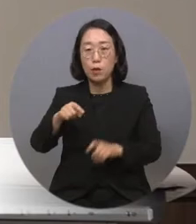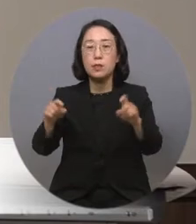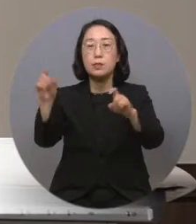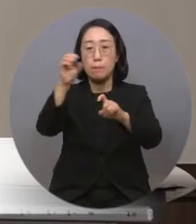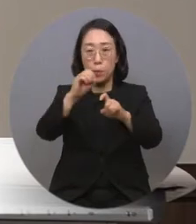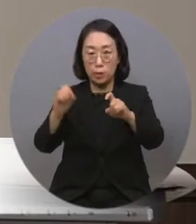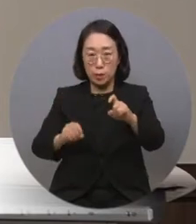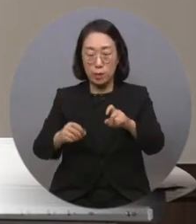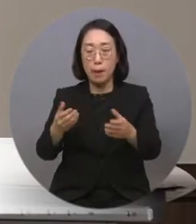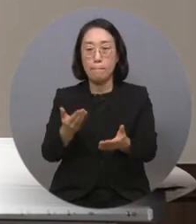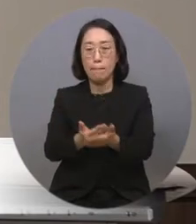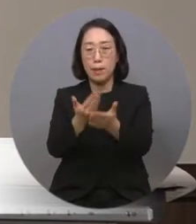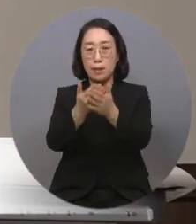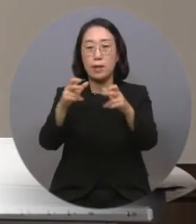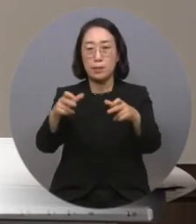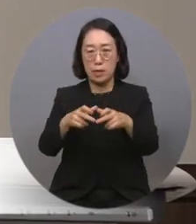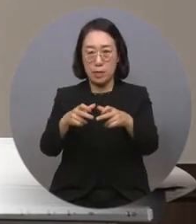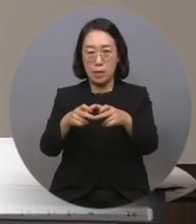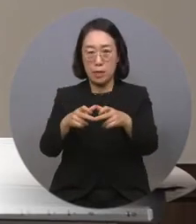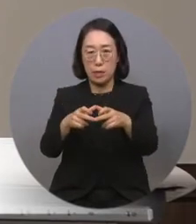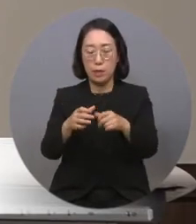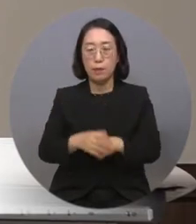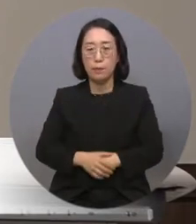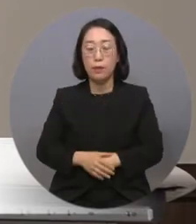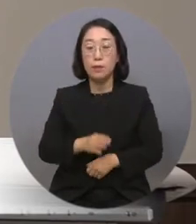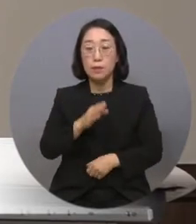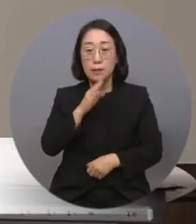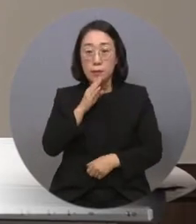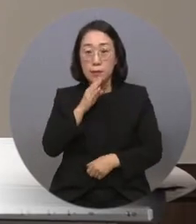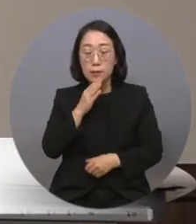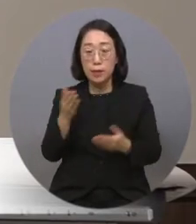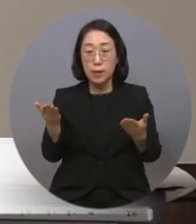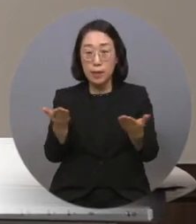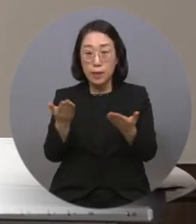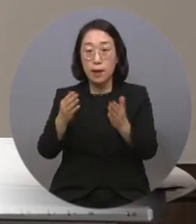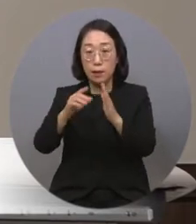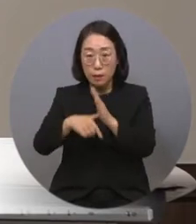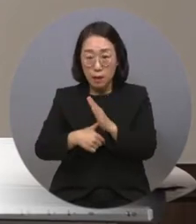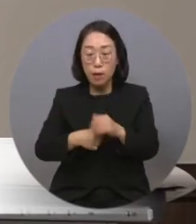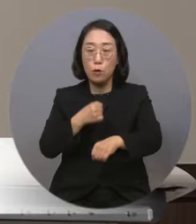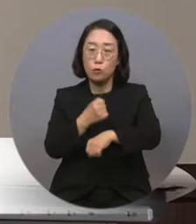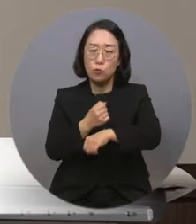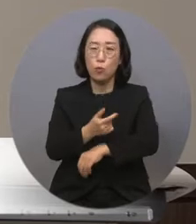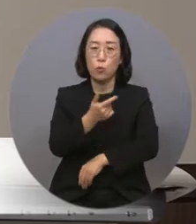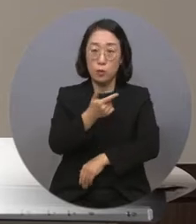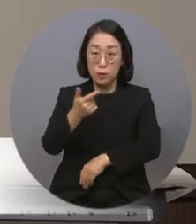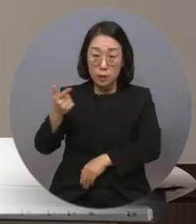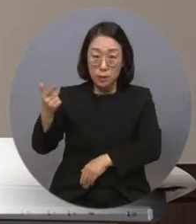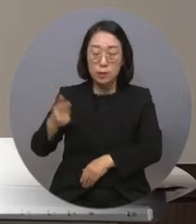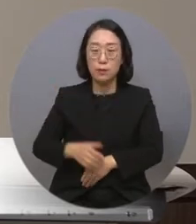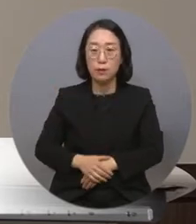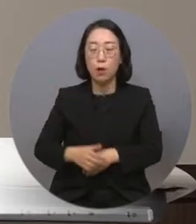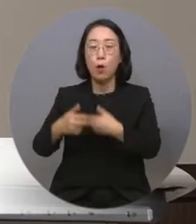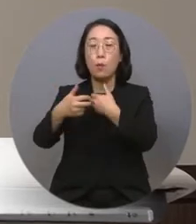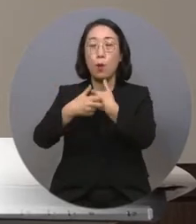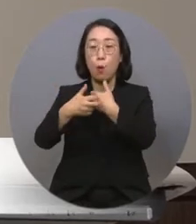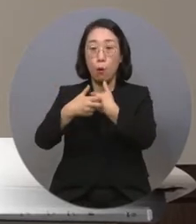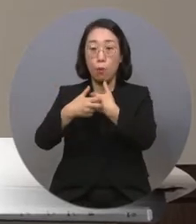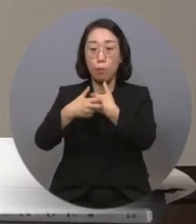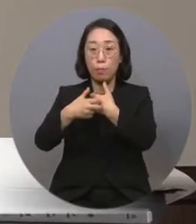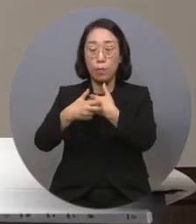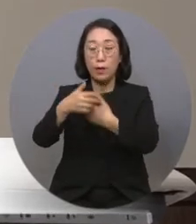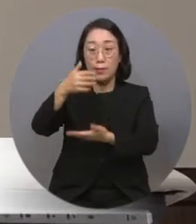10%가 발달장애인입니다. 일선에서 정말 수고하시고 우리